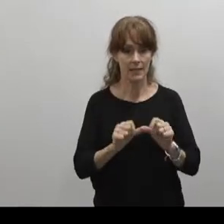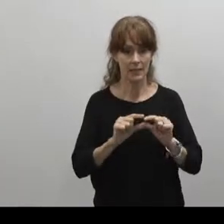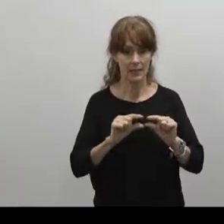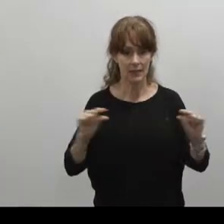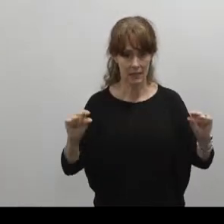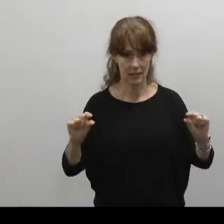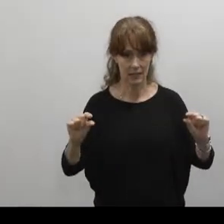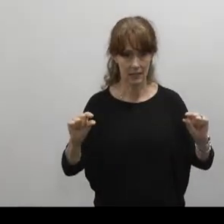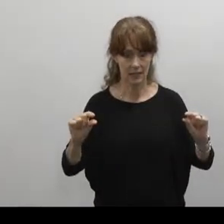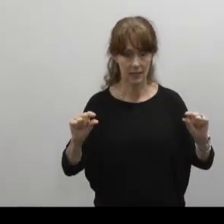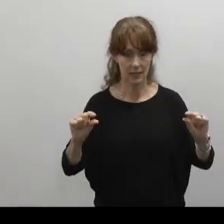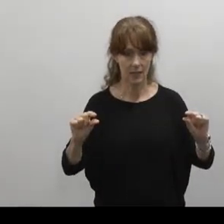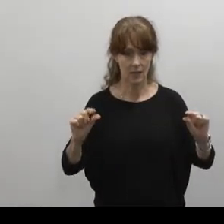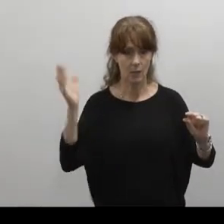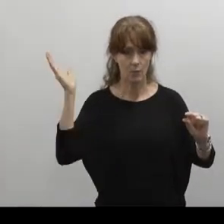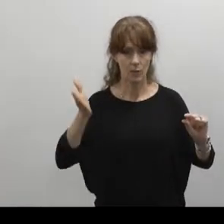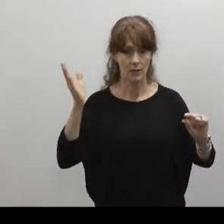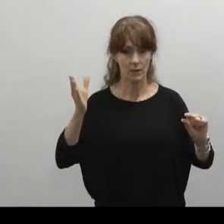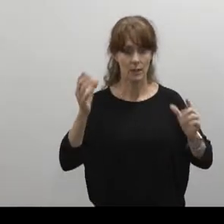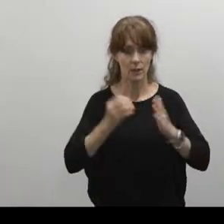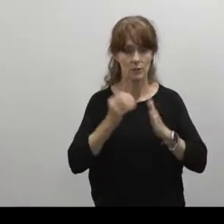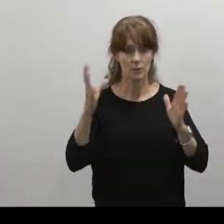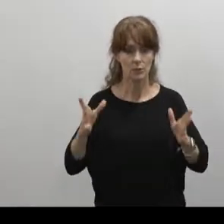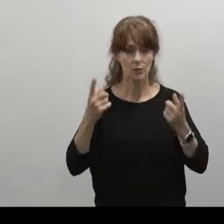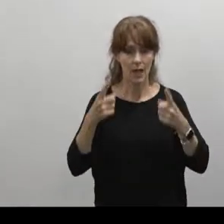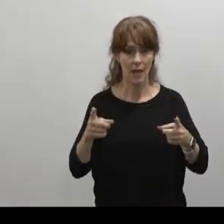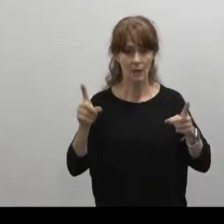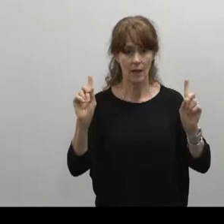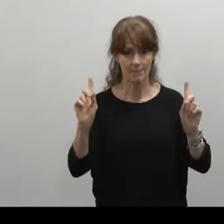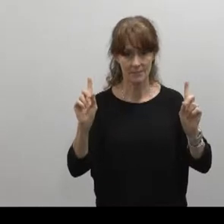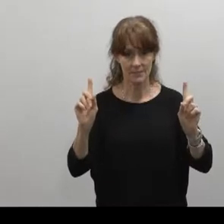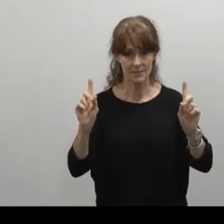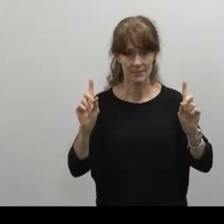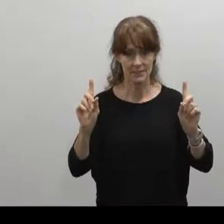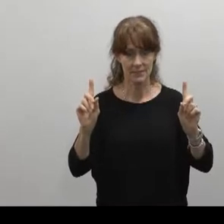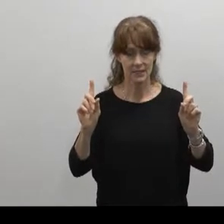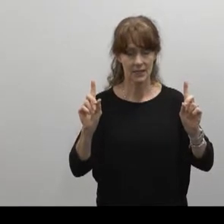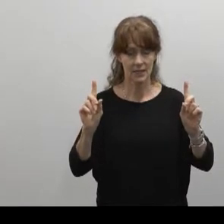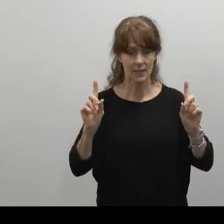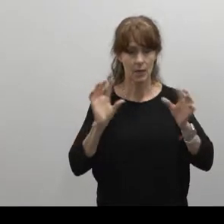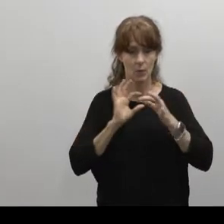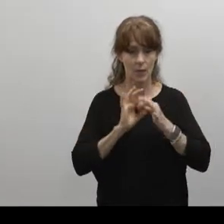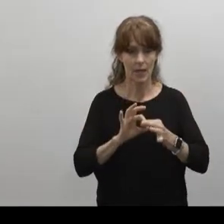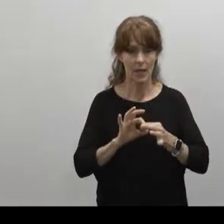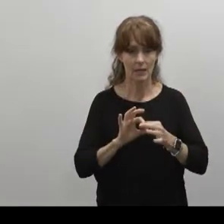nông nực nông tâm rộng này cứ